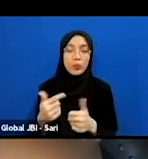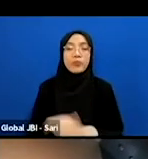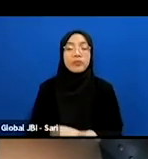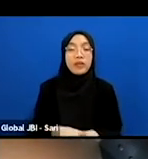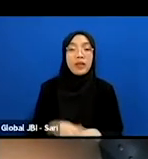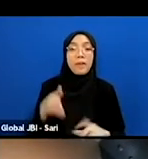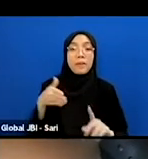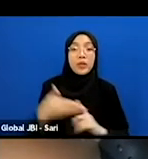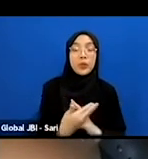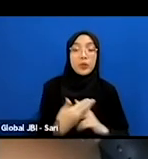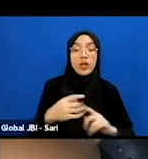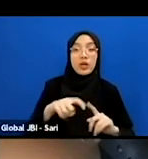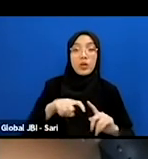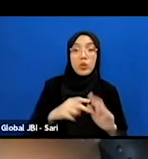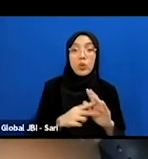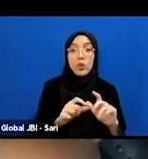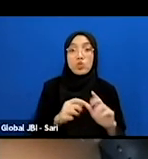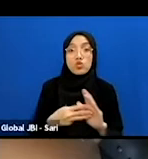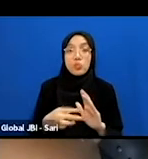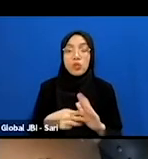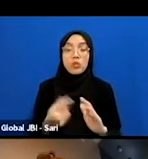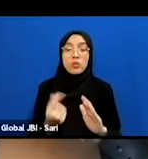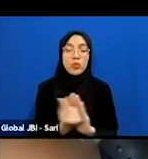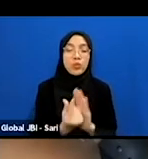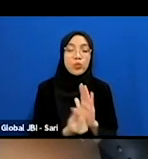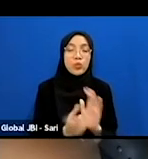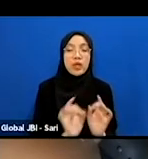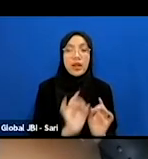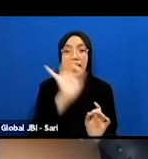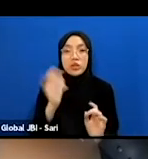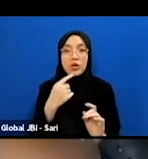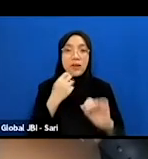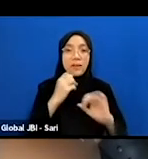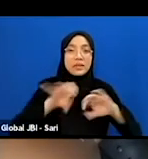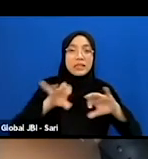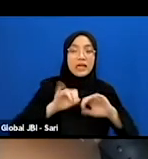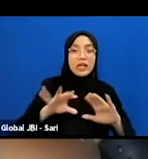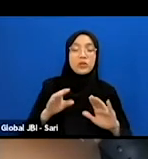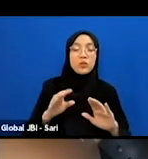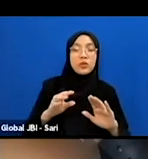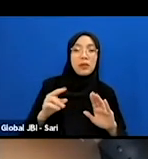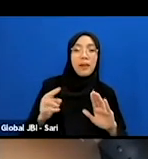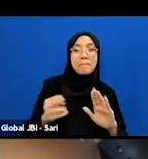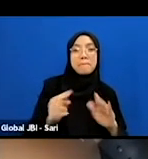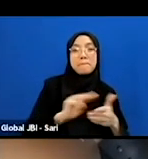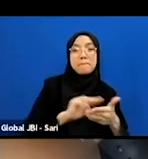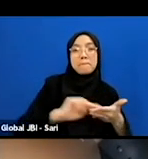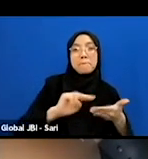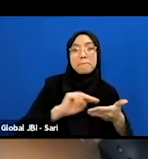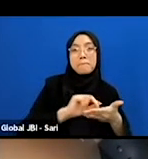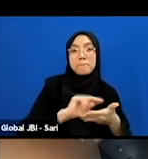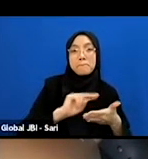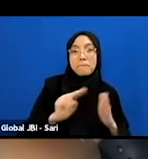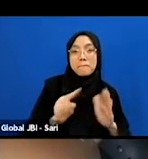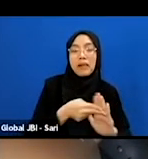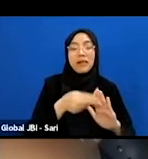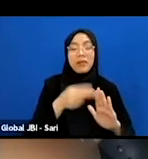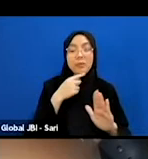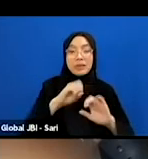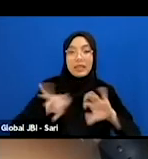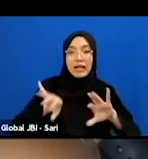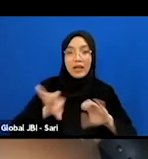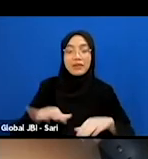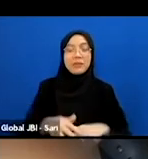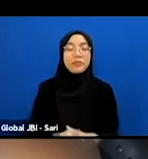perlindungan konsumen dan beberapa UU lainnya terkait penyiaran dan juga do periklanan dan dari studi Kami menemukan bahwa